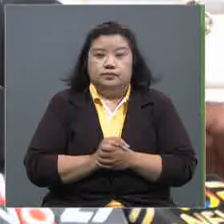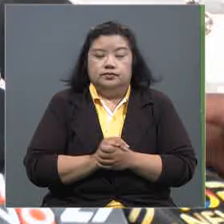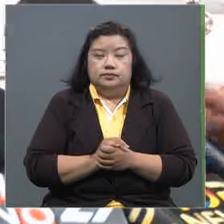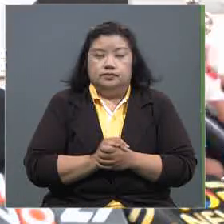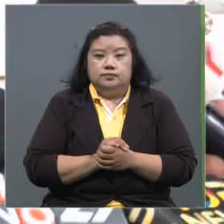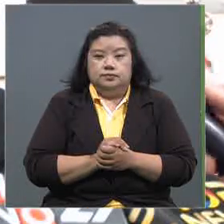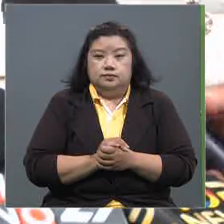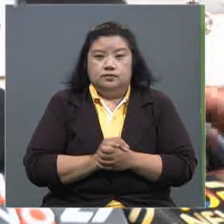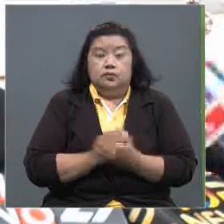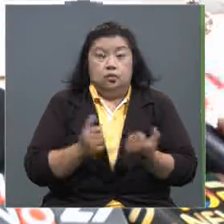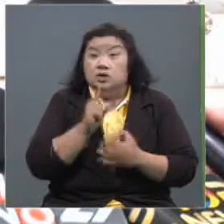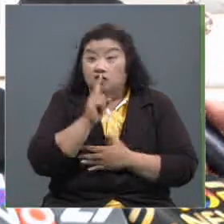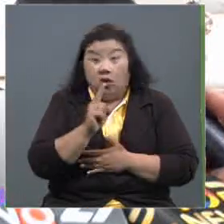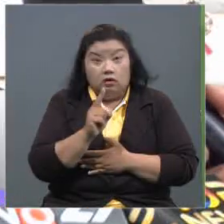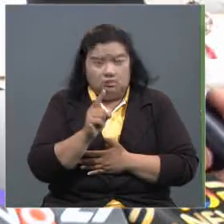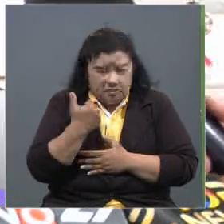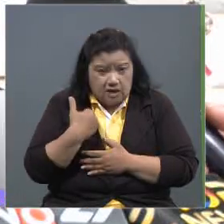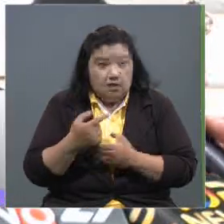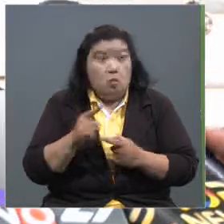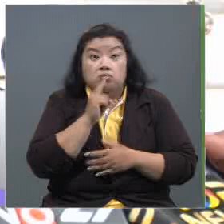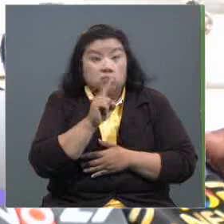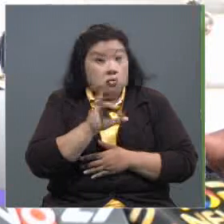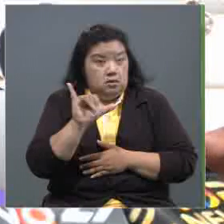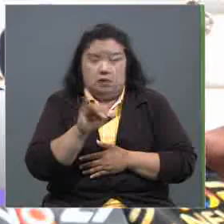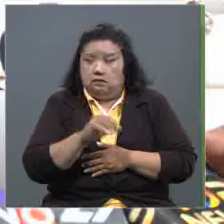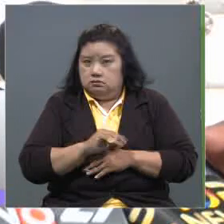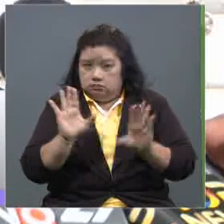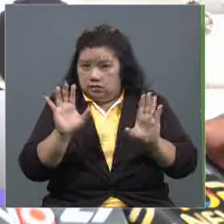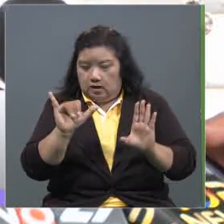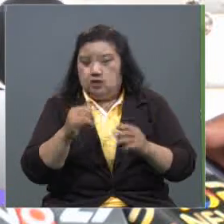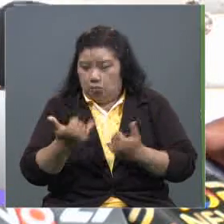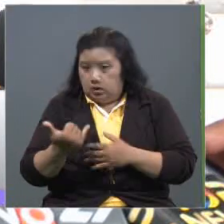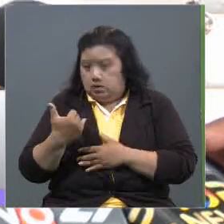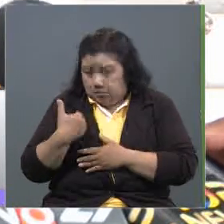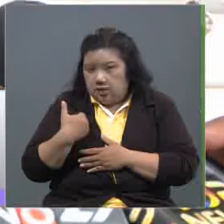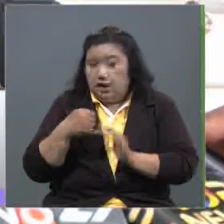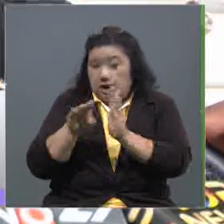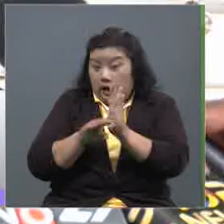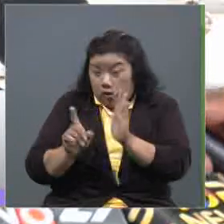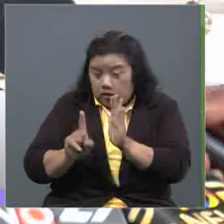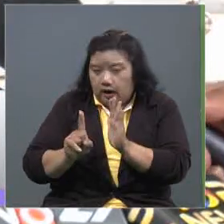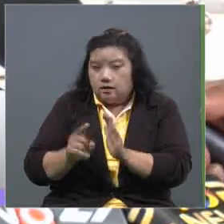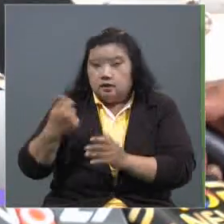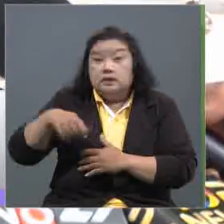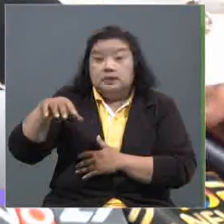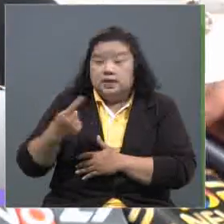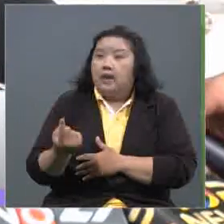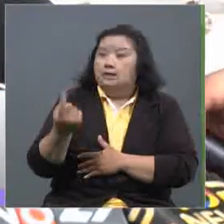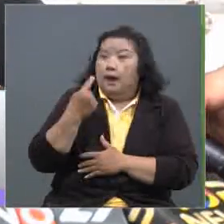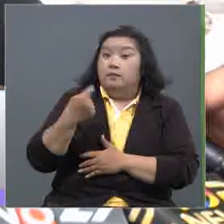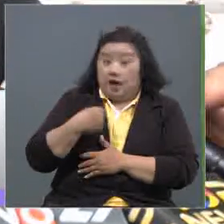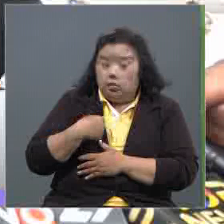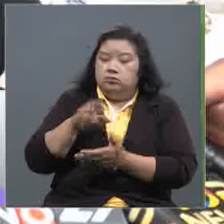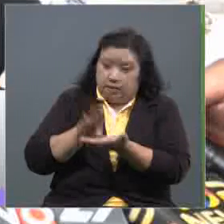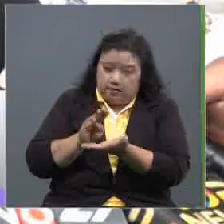วันนี้ยังไม่ได้ถอนนะครับนะวันนี้ก็เป็นกระบวนการในการเริ่มไต่สวนนะครับนะของศาลท่านนะครับนะส่วนผลจะเป็นยังไ